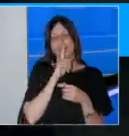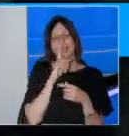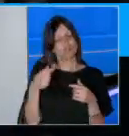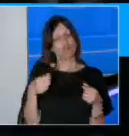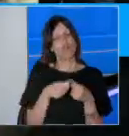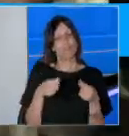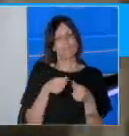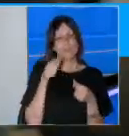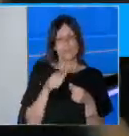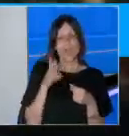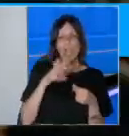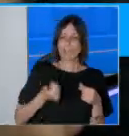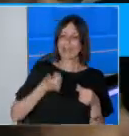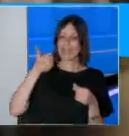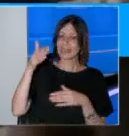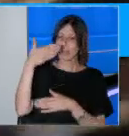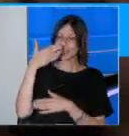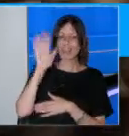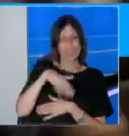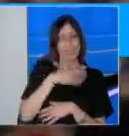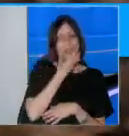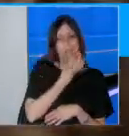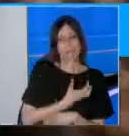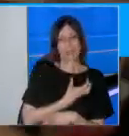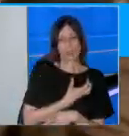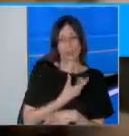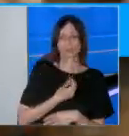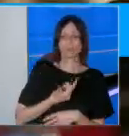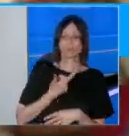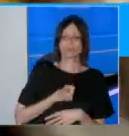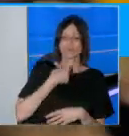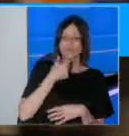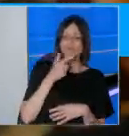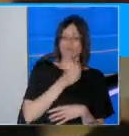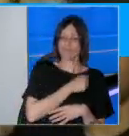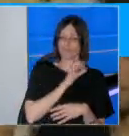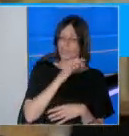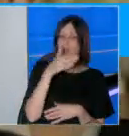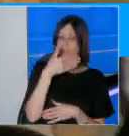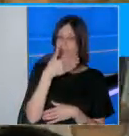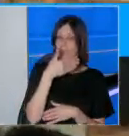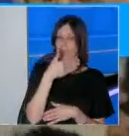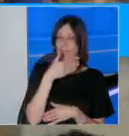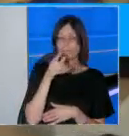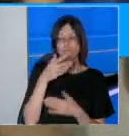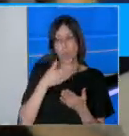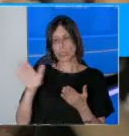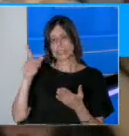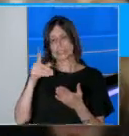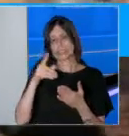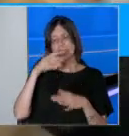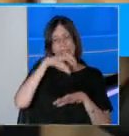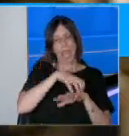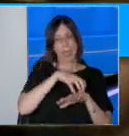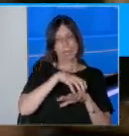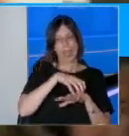שהיו שותפים בו גם הנהגת המדינה וגם הרבנות, הרשויות הדתיות של המדינה, שהיה להוציא את הר הבית